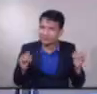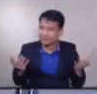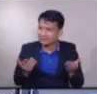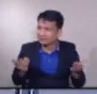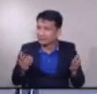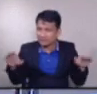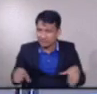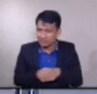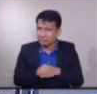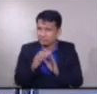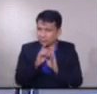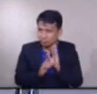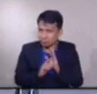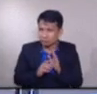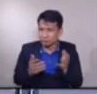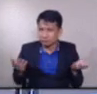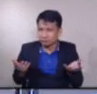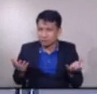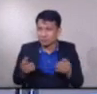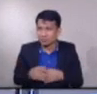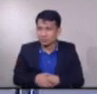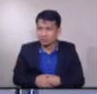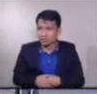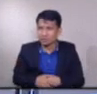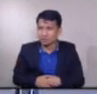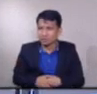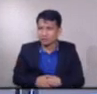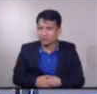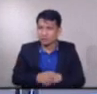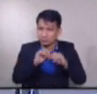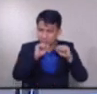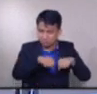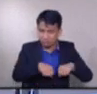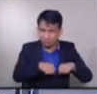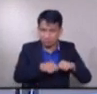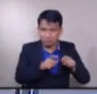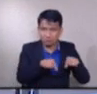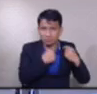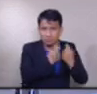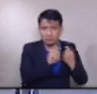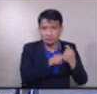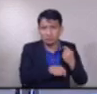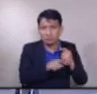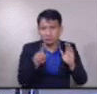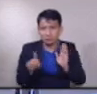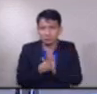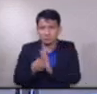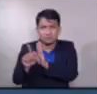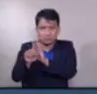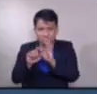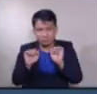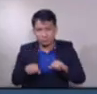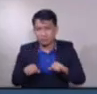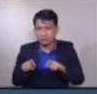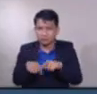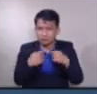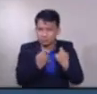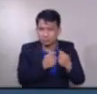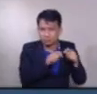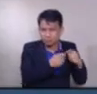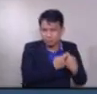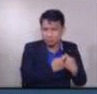marriage law namin? Hindi naman kasama yan sa civil. Pero ngayon, meron namang mga tribo na bawal din yon. So yun nga tinatanong ko,